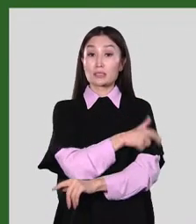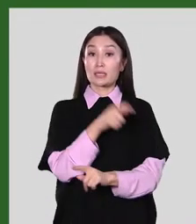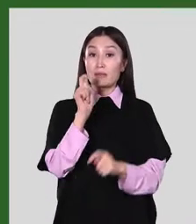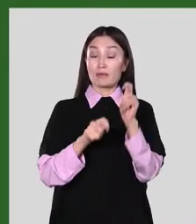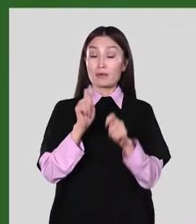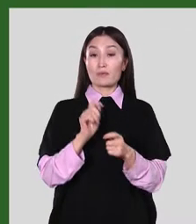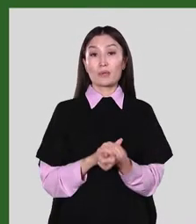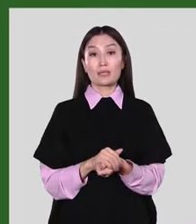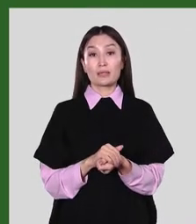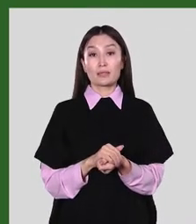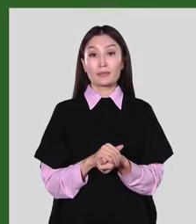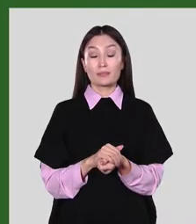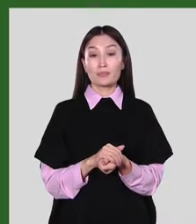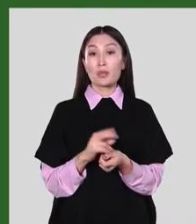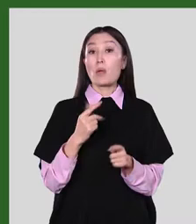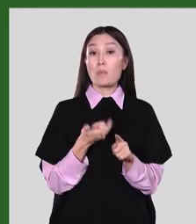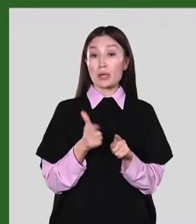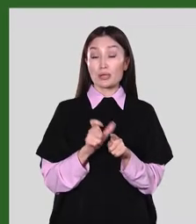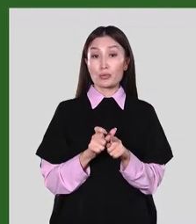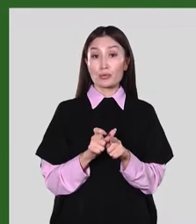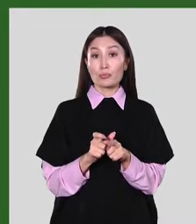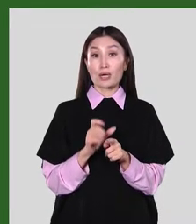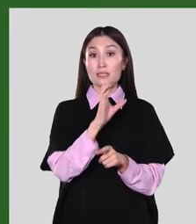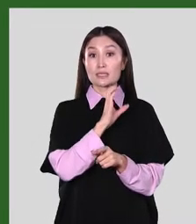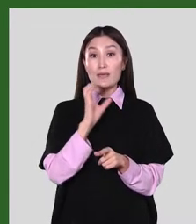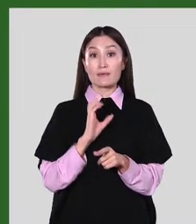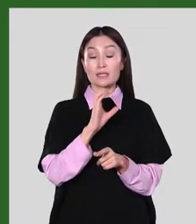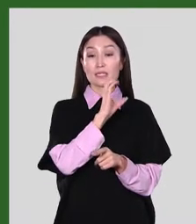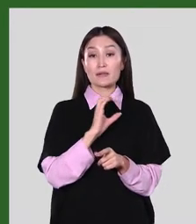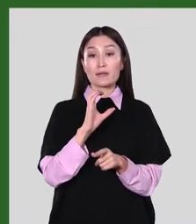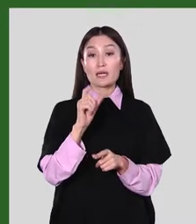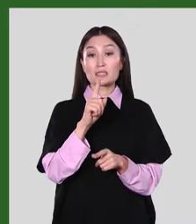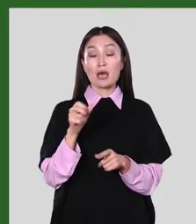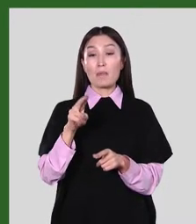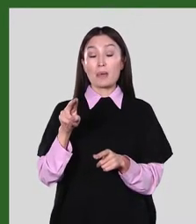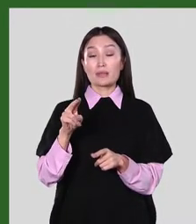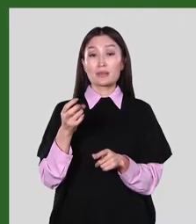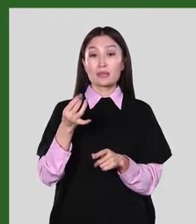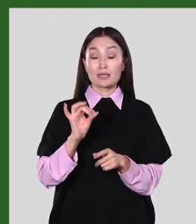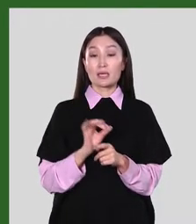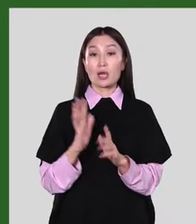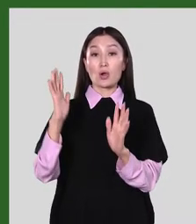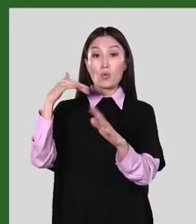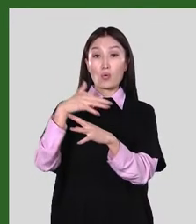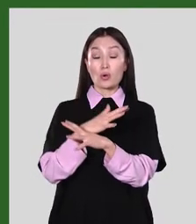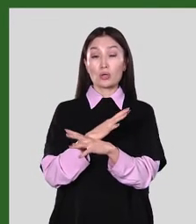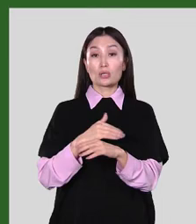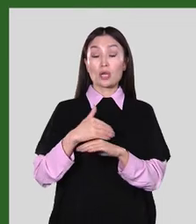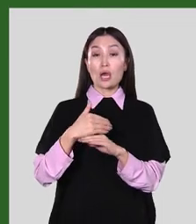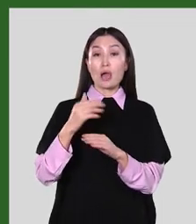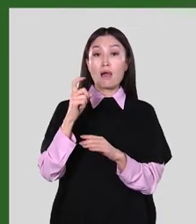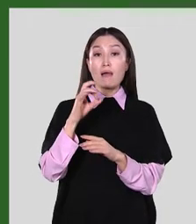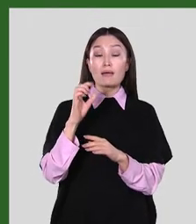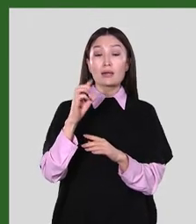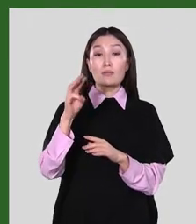осадков поэтому северной и северо-западной и западные склоны наружных хребтов